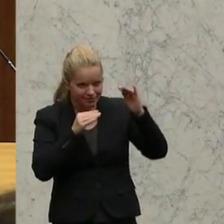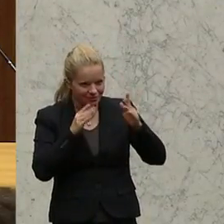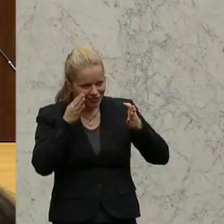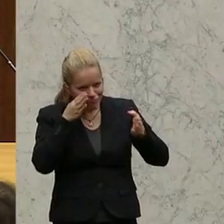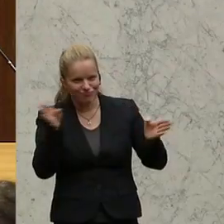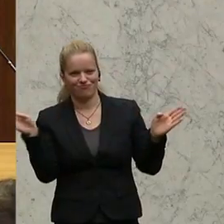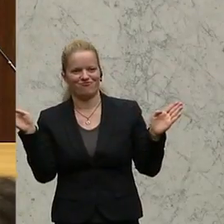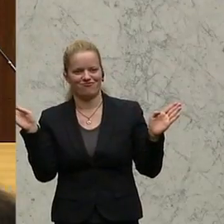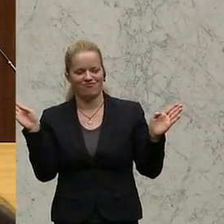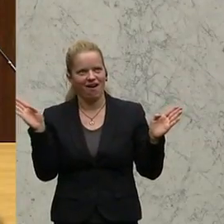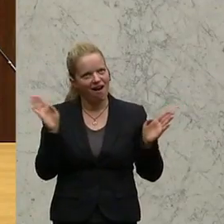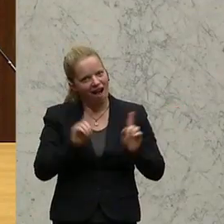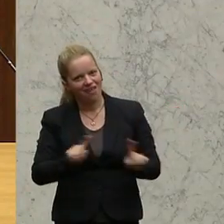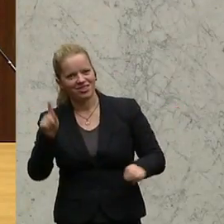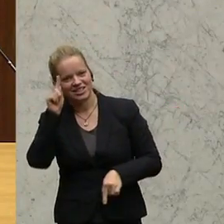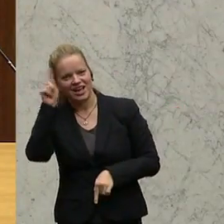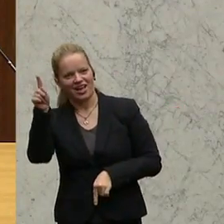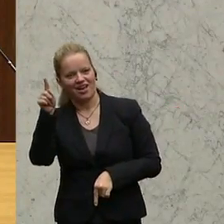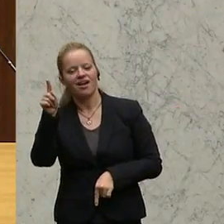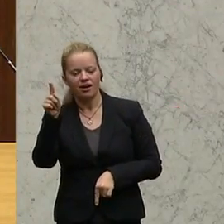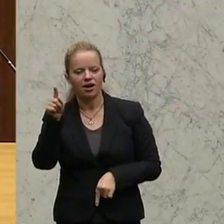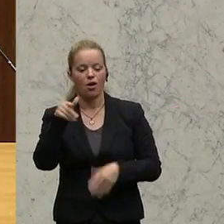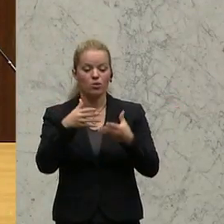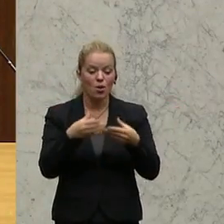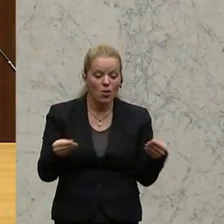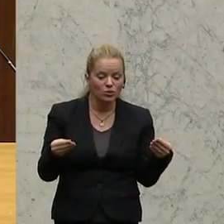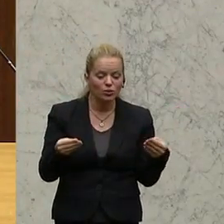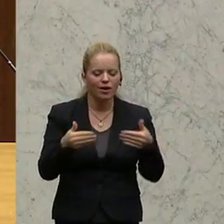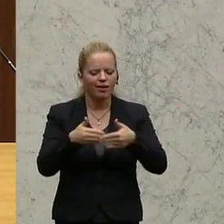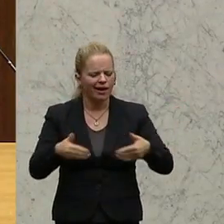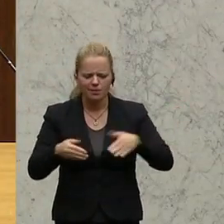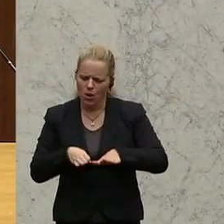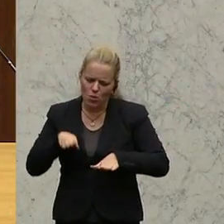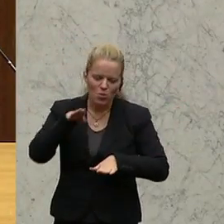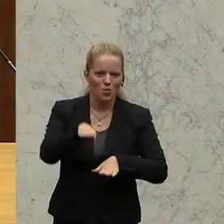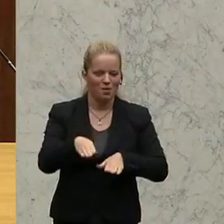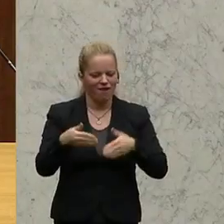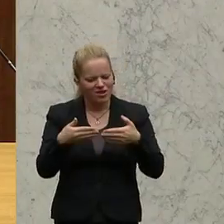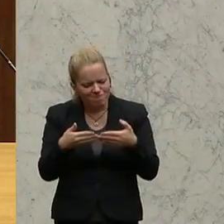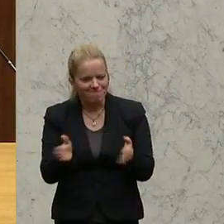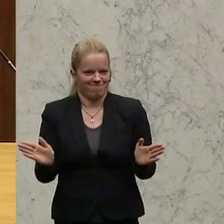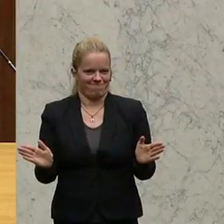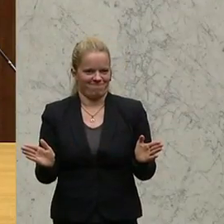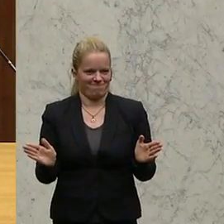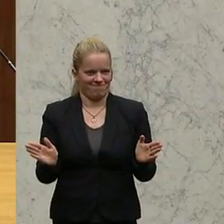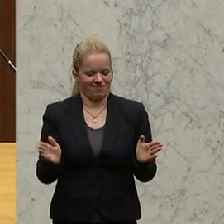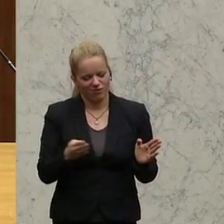dann bei den Lösungen auch darum, entsprechende Grenzen zu überwinden und Grenzen zu verschieben.